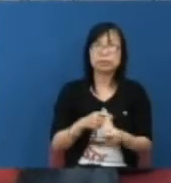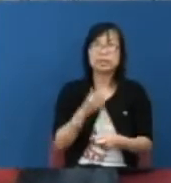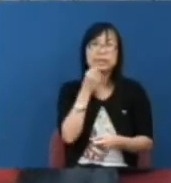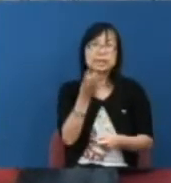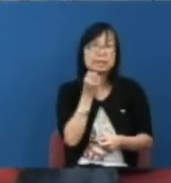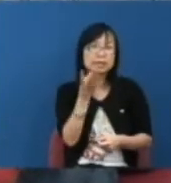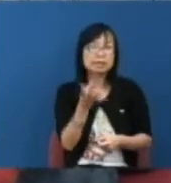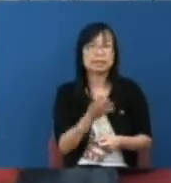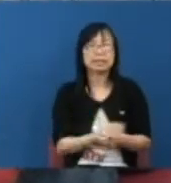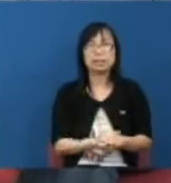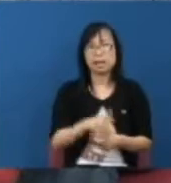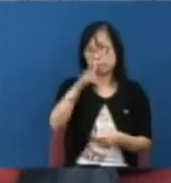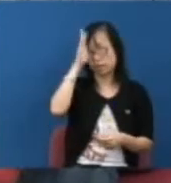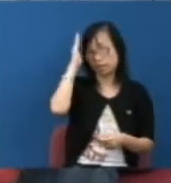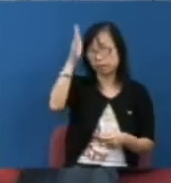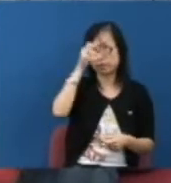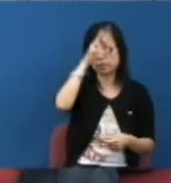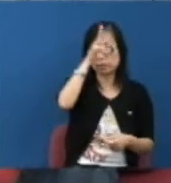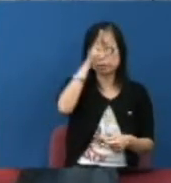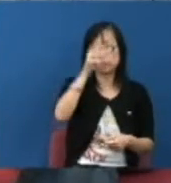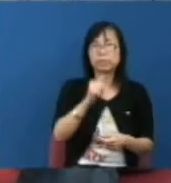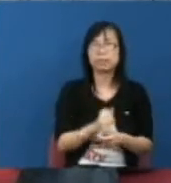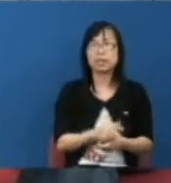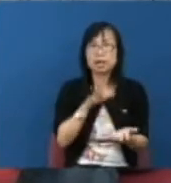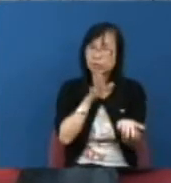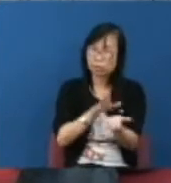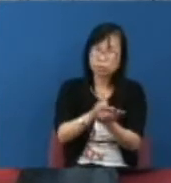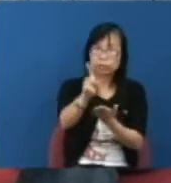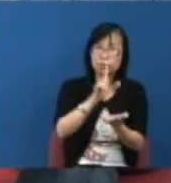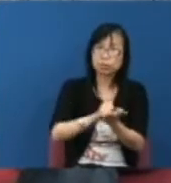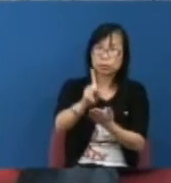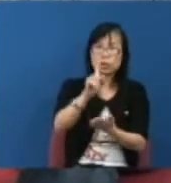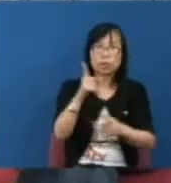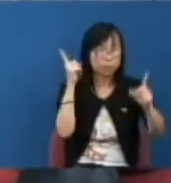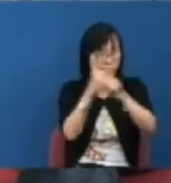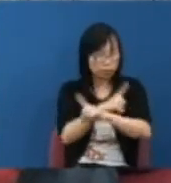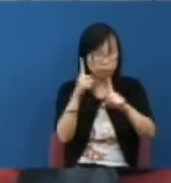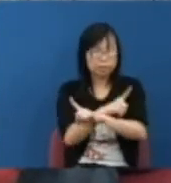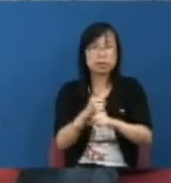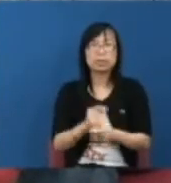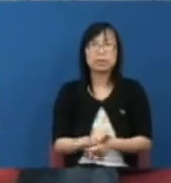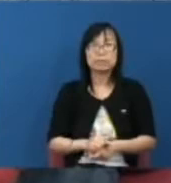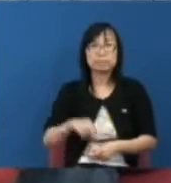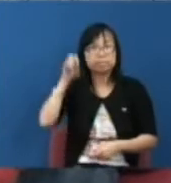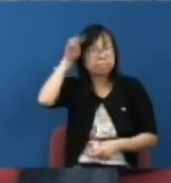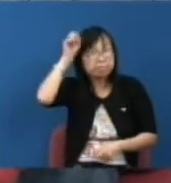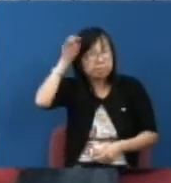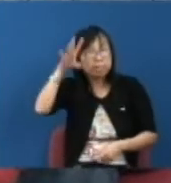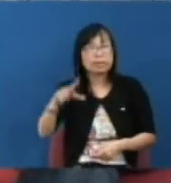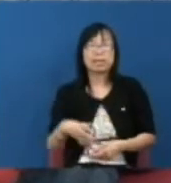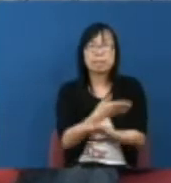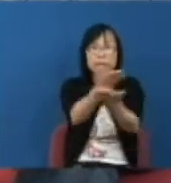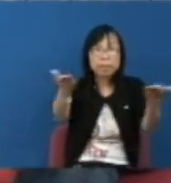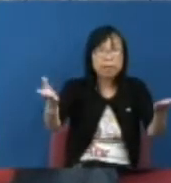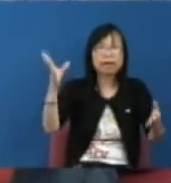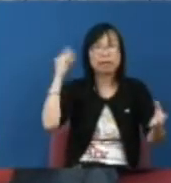議啦，希望即係政府呢啲我哋咁多專業嘅朋友同埋代表咧出謀獻策，希望大家都聽到，即